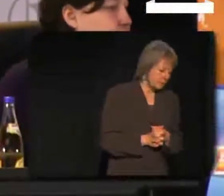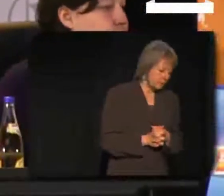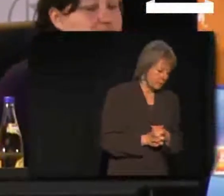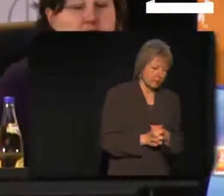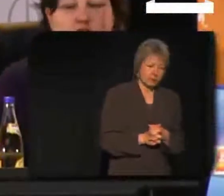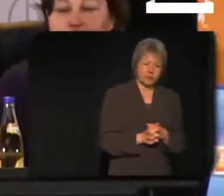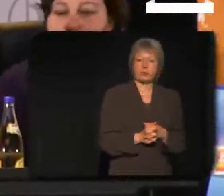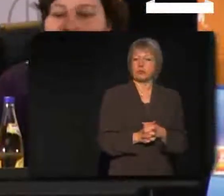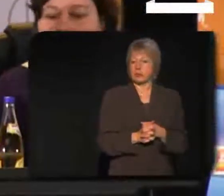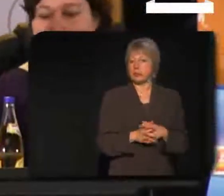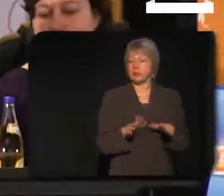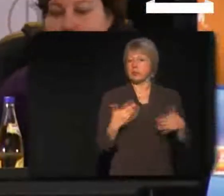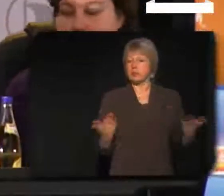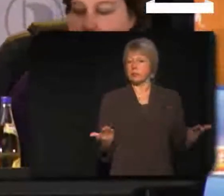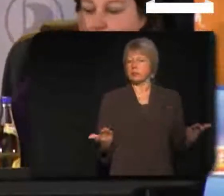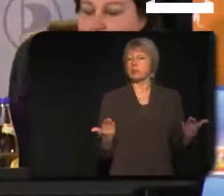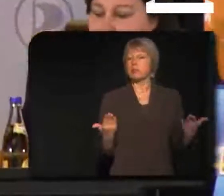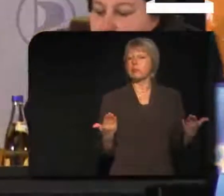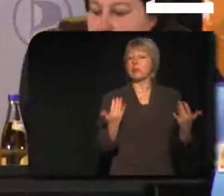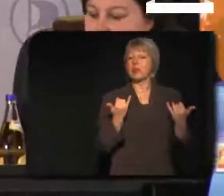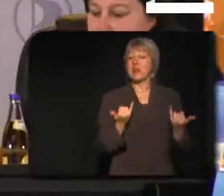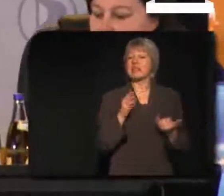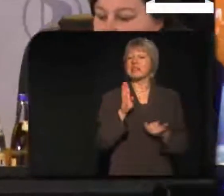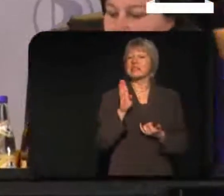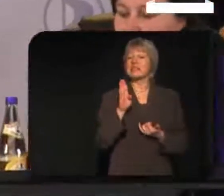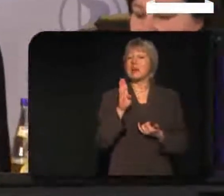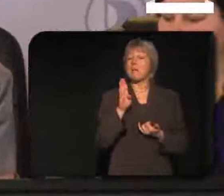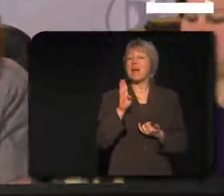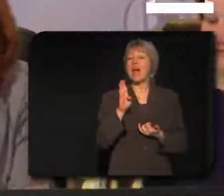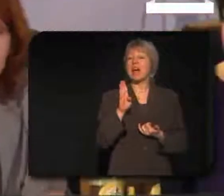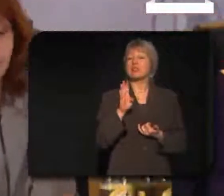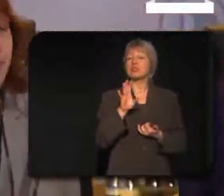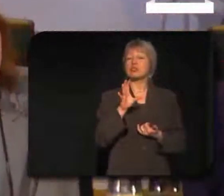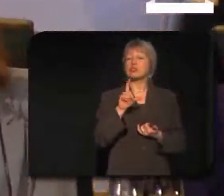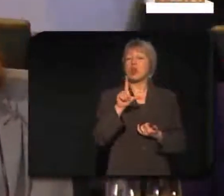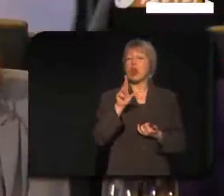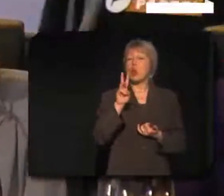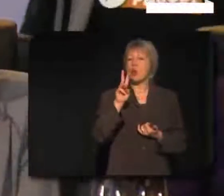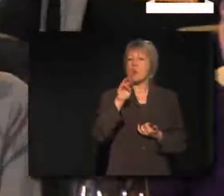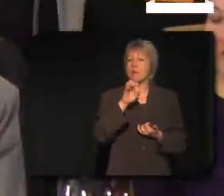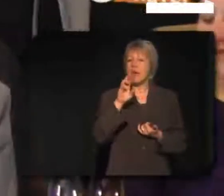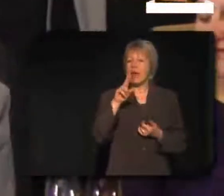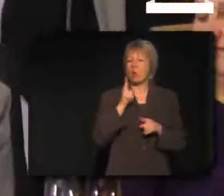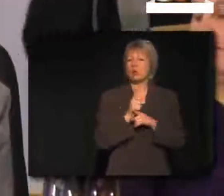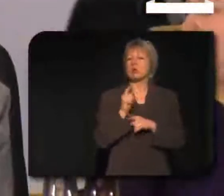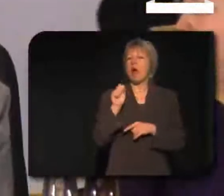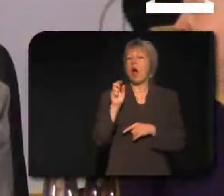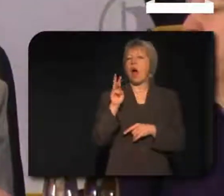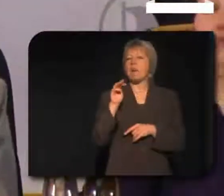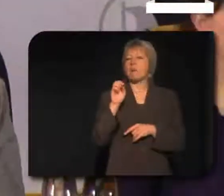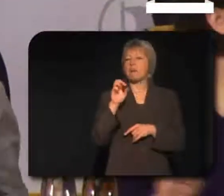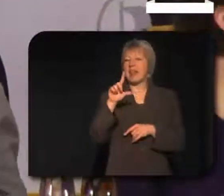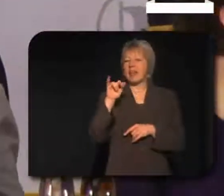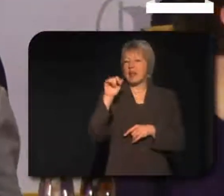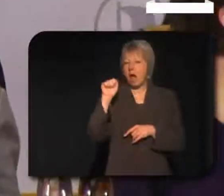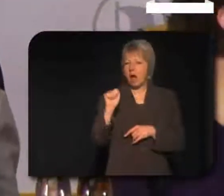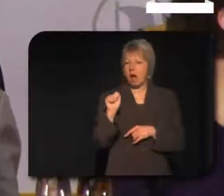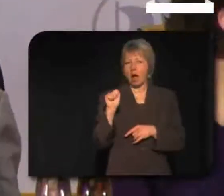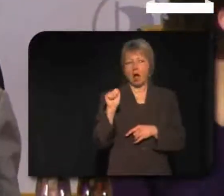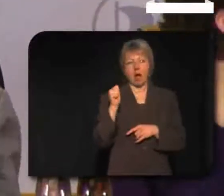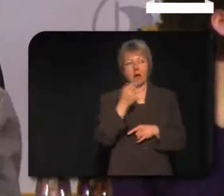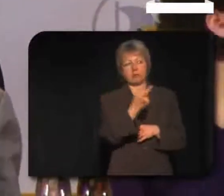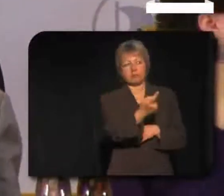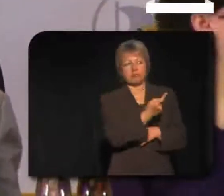so ich darf euch jetzt Bernd schlimmer und Amelia ankündigen die eine Rede halten werden und